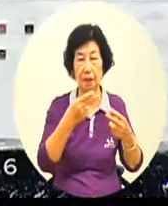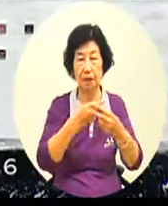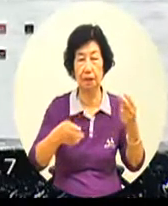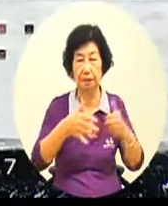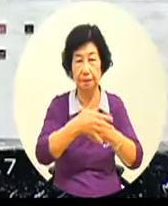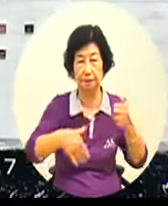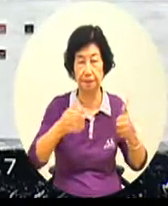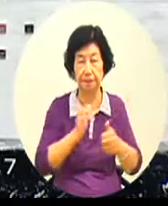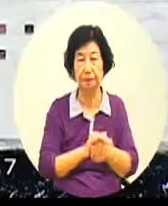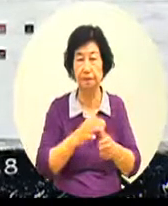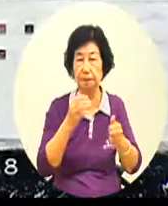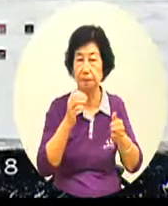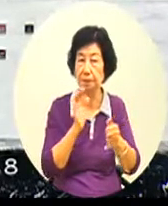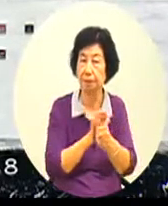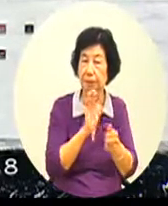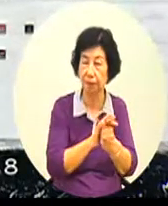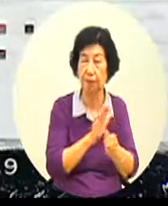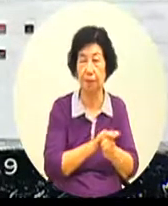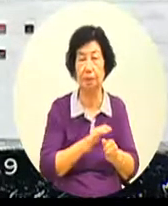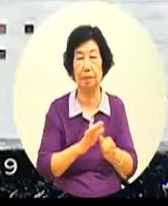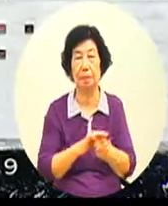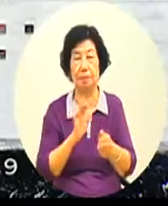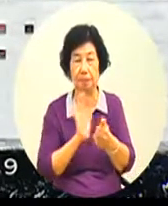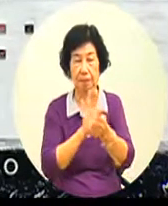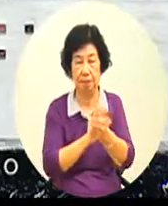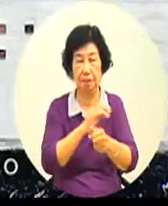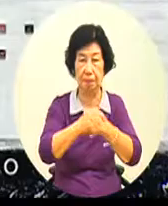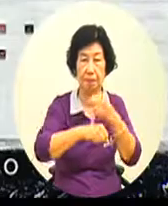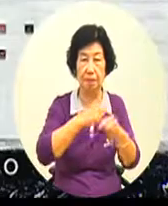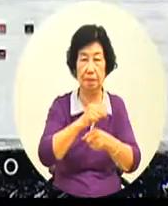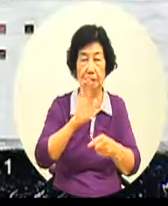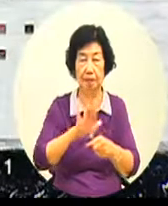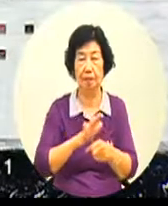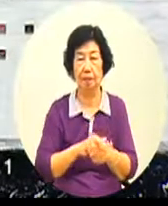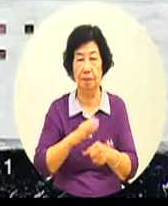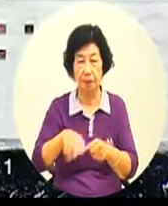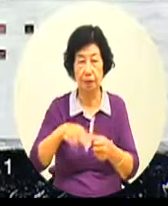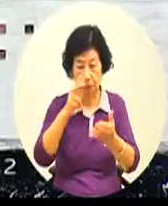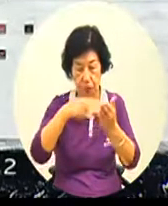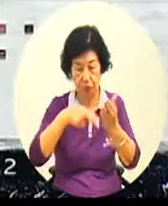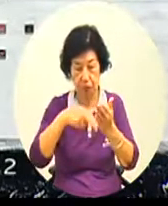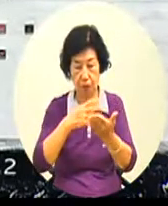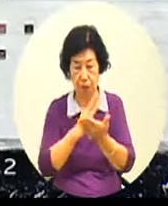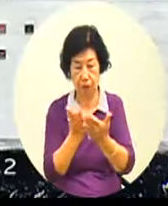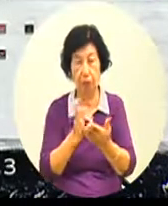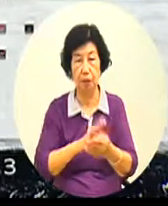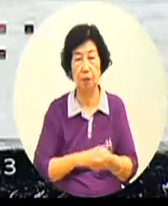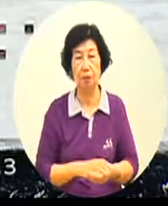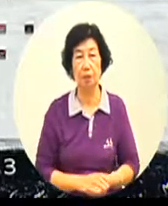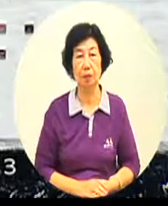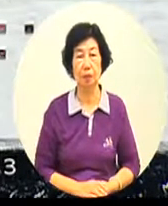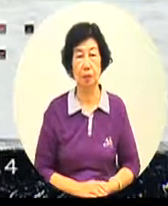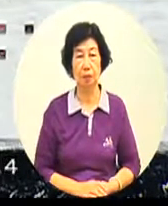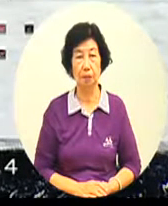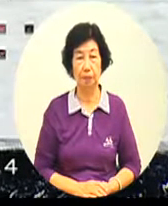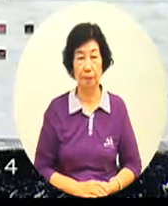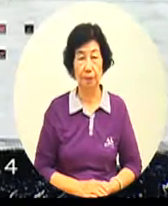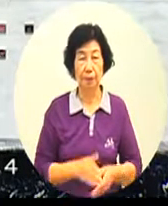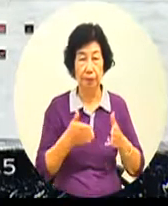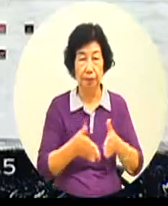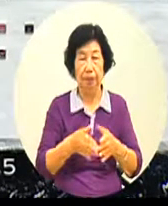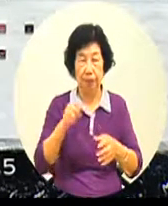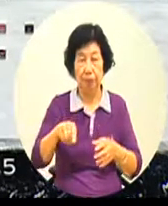够顺利推展。那本次的报告呢，详细参阅书面资料，现在仅就重点的